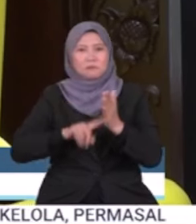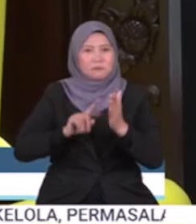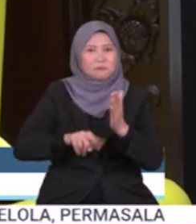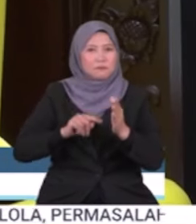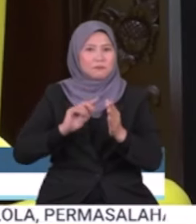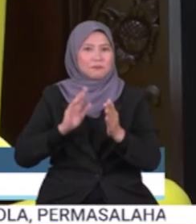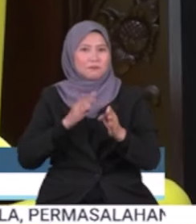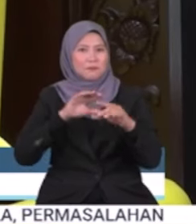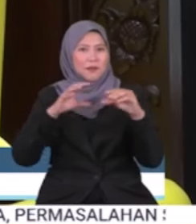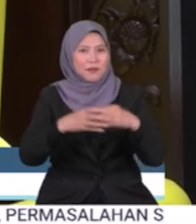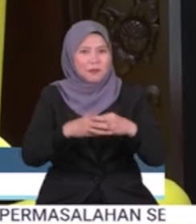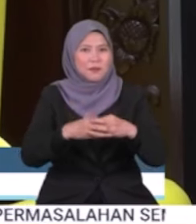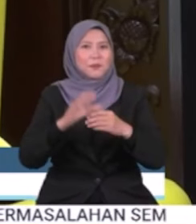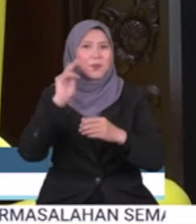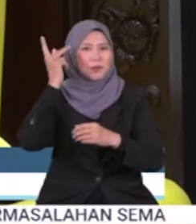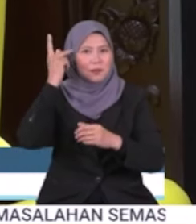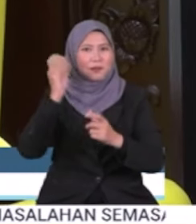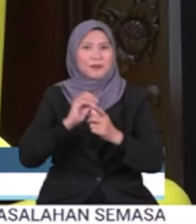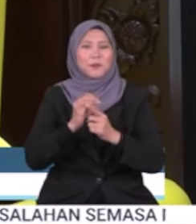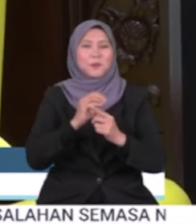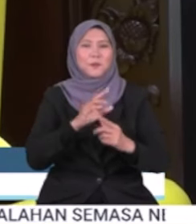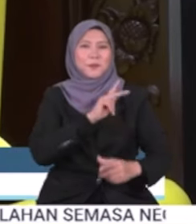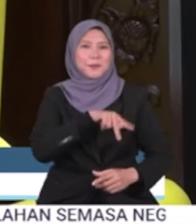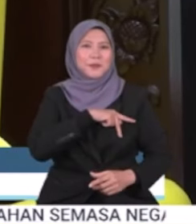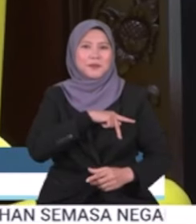politik ataupun peribadi.